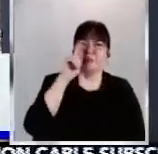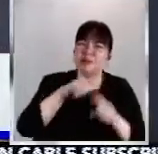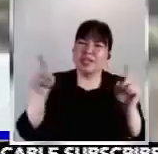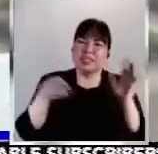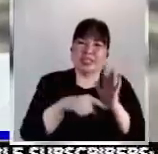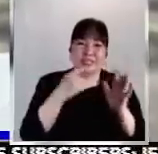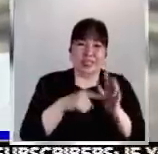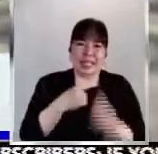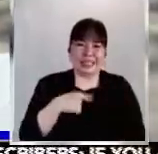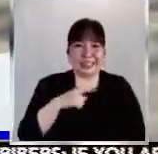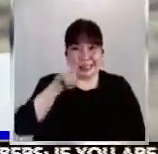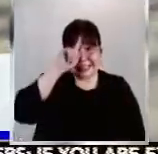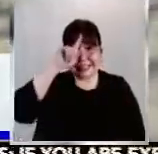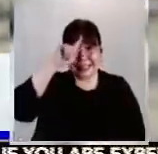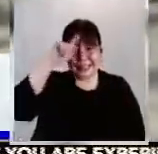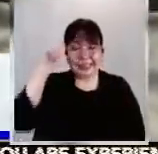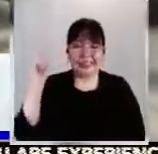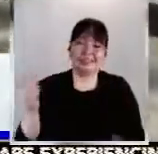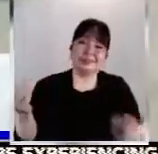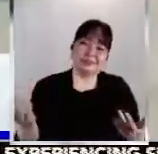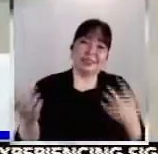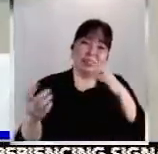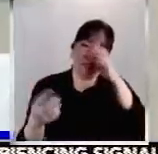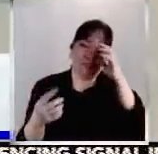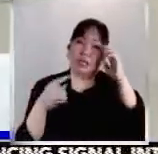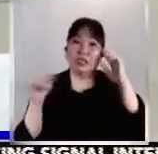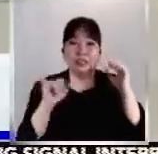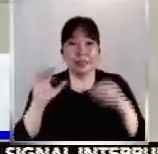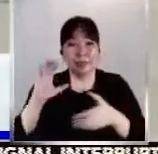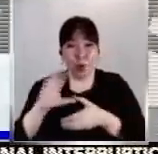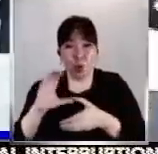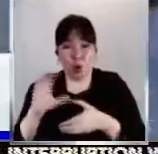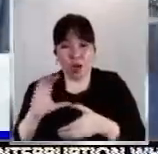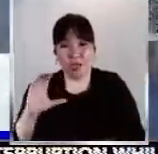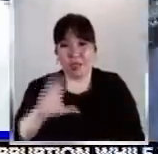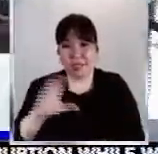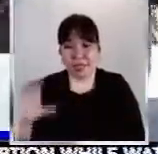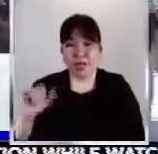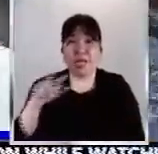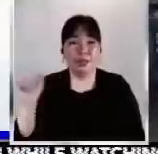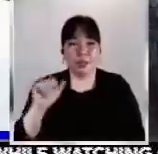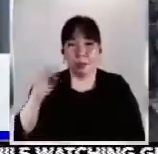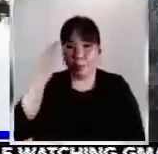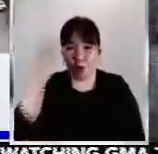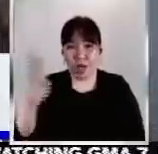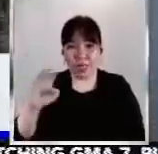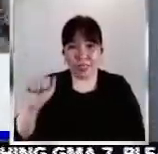nakakapundi rin eh. Mahigpit din ang pagbabantay sa boundary ng Caloocan City at San Jose del Monte, Bulacan. Ba't wala po yung vaccine,